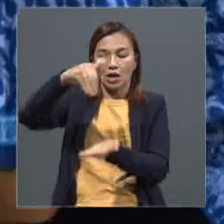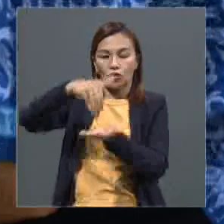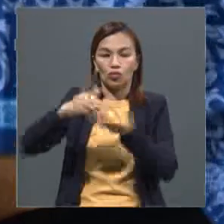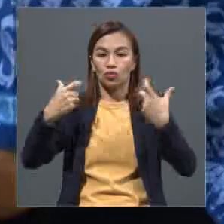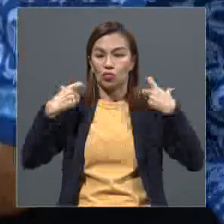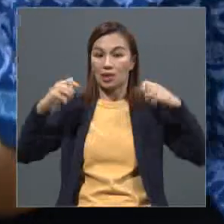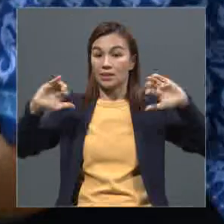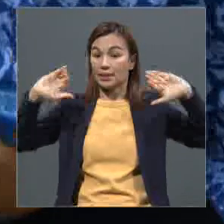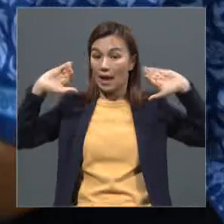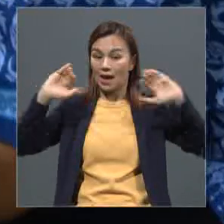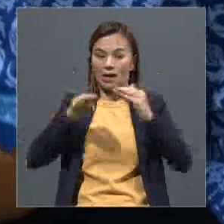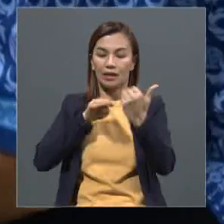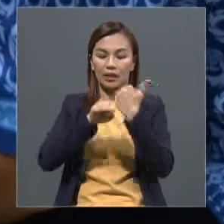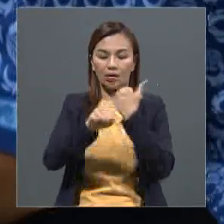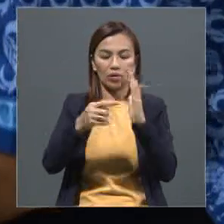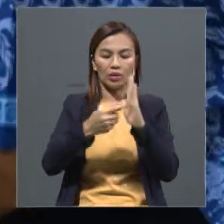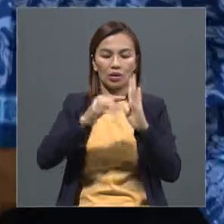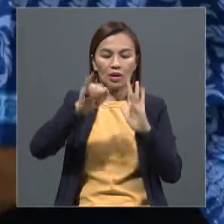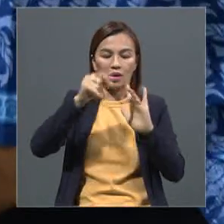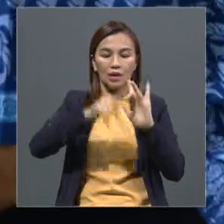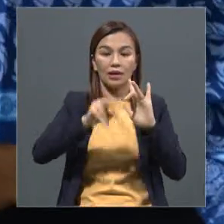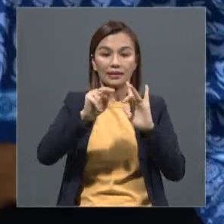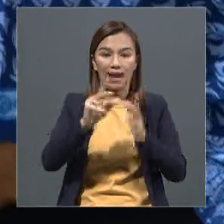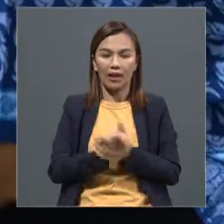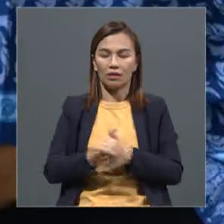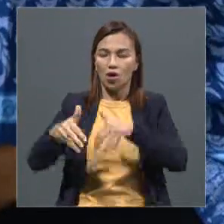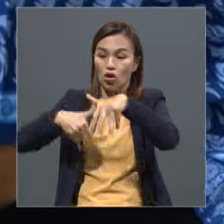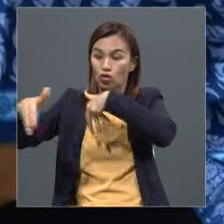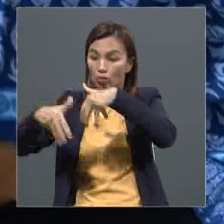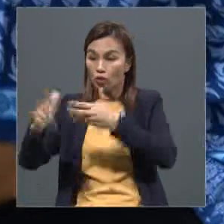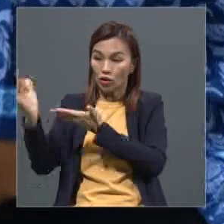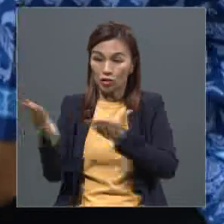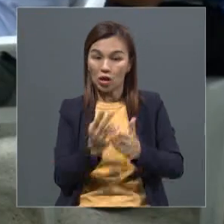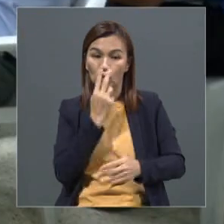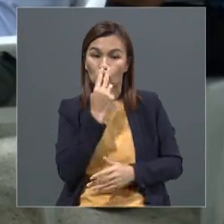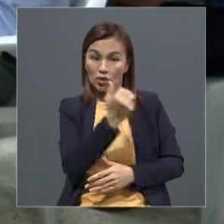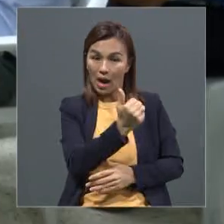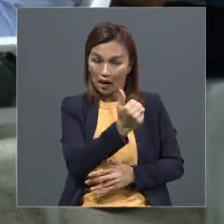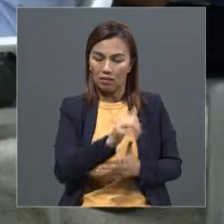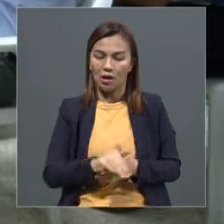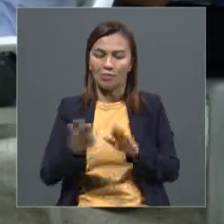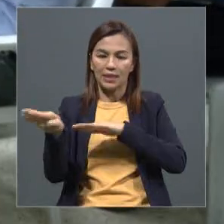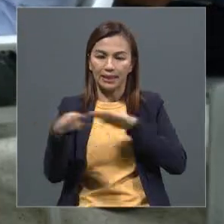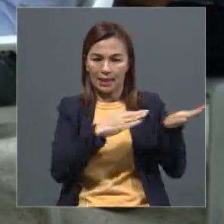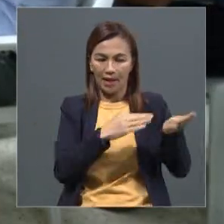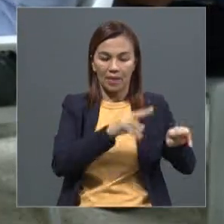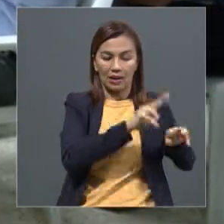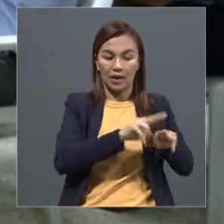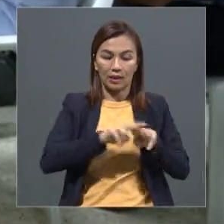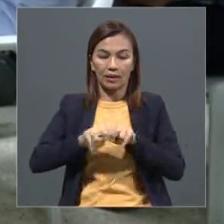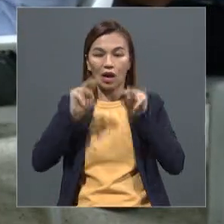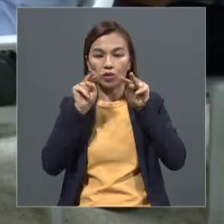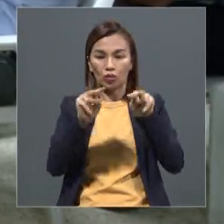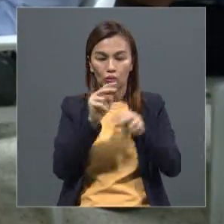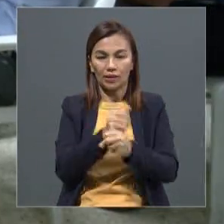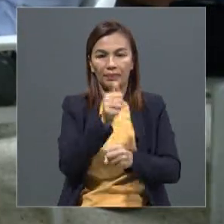ท่านก็เลยฝากเชิญชวนประชาชนและสื่อมวลชนนะฮะไปร่วมกันสังเกตการได้ทางเจ้าหน้าที่ก็จะจัดเตรียมสถานที่ไว้ให้ติดตามอย่างใกล้